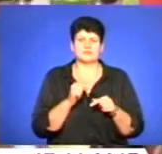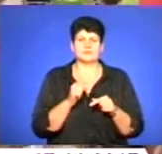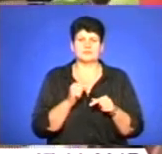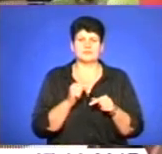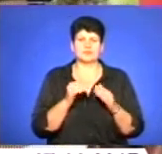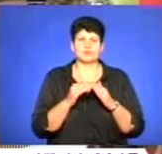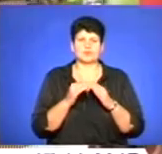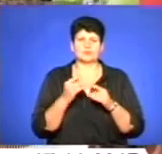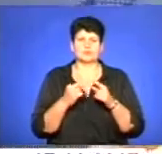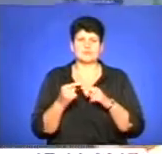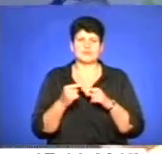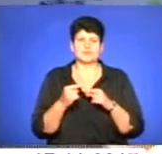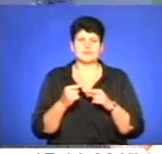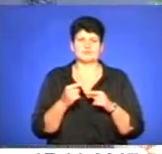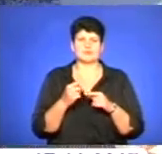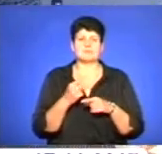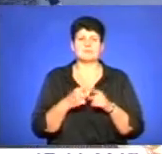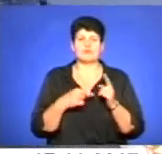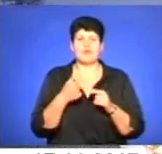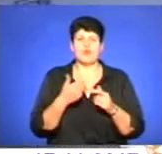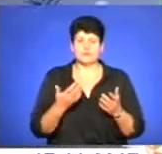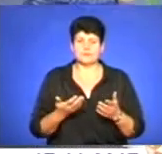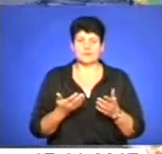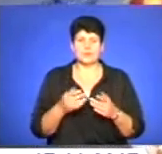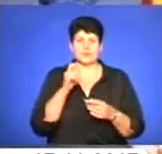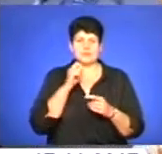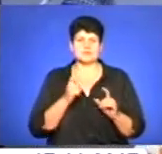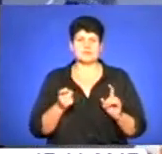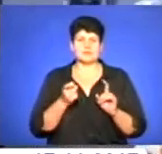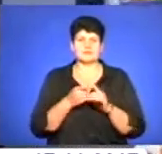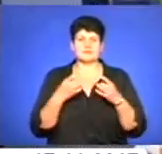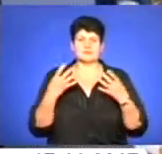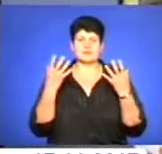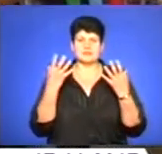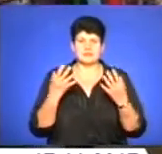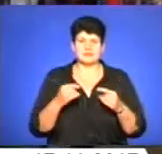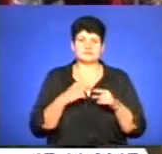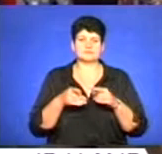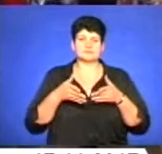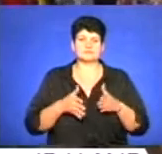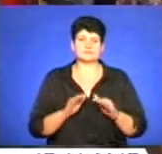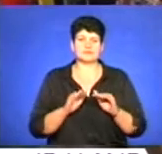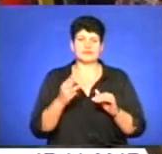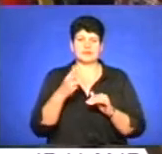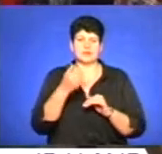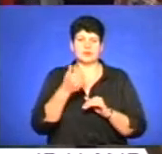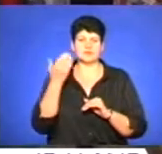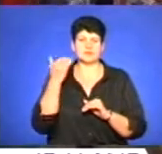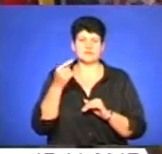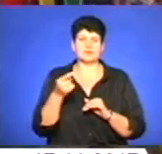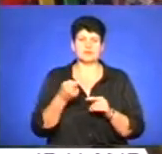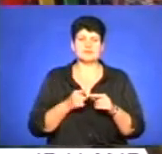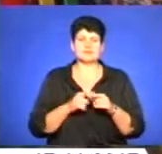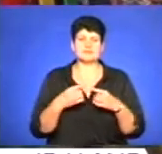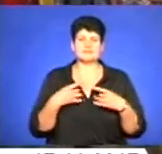приходять додому навіть через півроку. Українці приєдналися до святкування Міжнародного дня недоношених дітей 3 роки тому. У Тернополі це